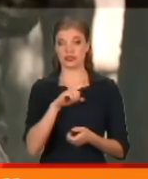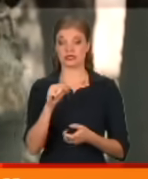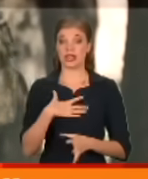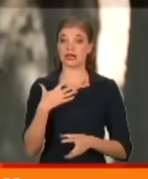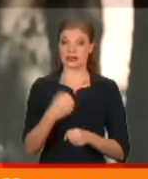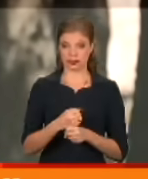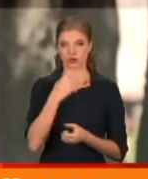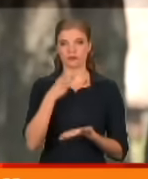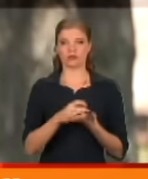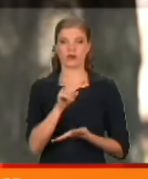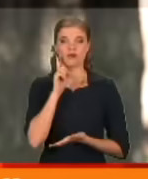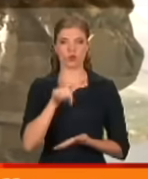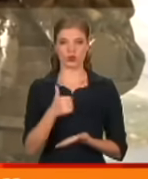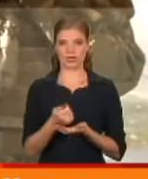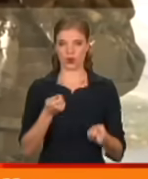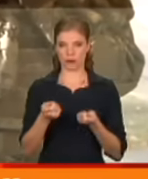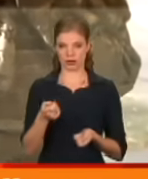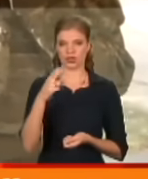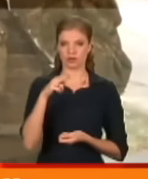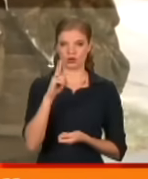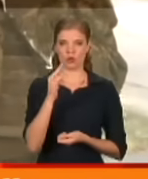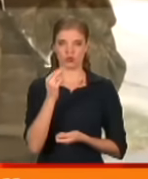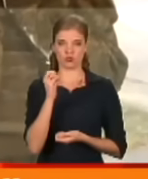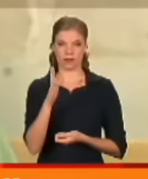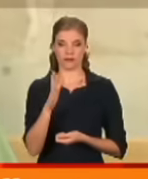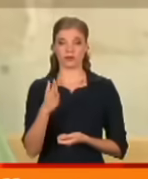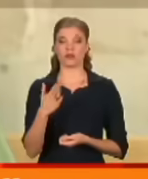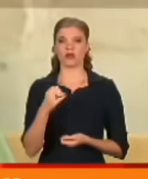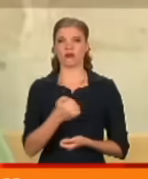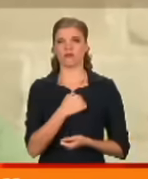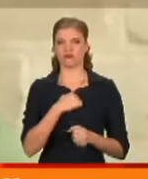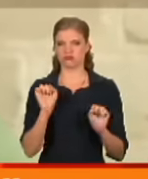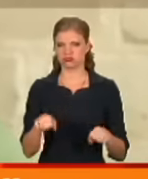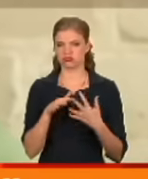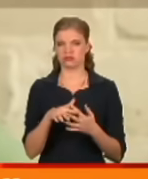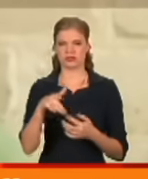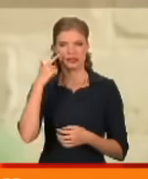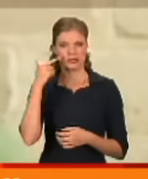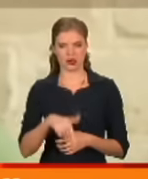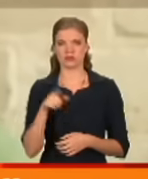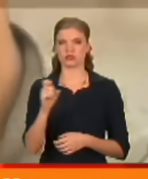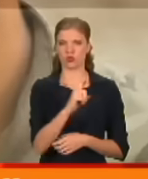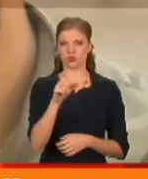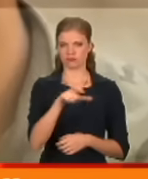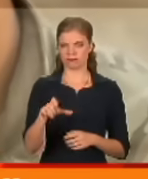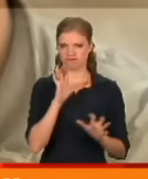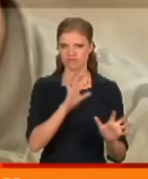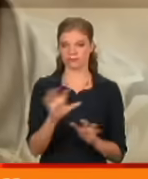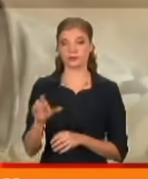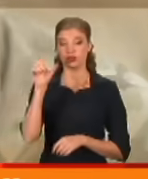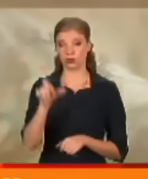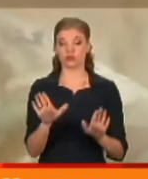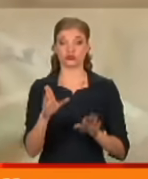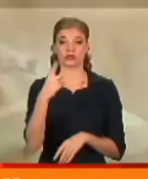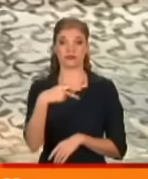тут відповідає молодий командир Дмитро Коцюбайло. Боєздатний, грамотний. Він за кожного бійця переживає. Дмитрові